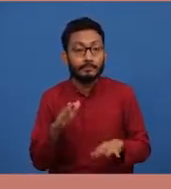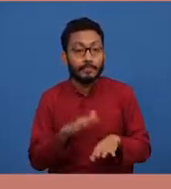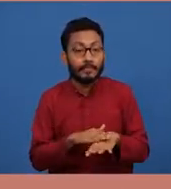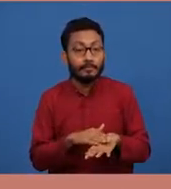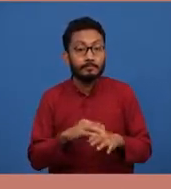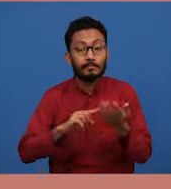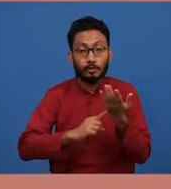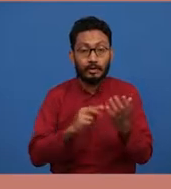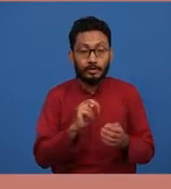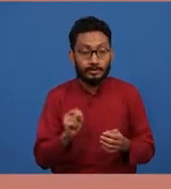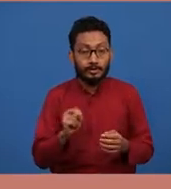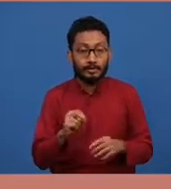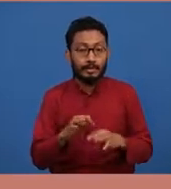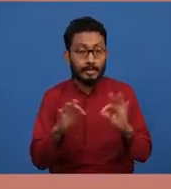ayat.